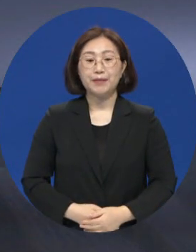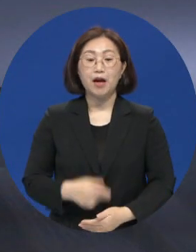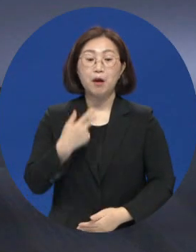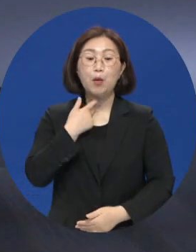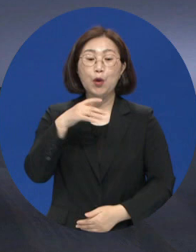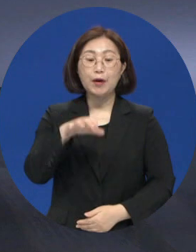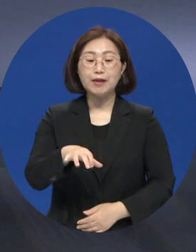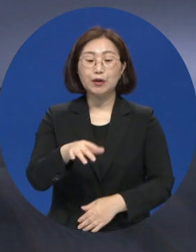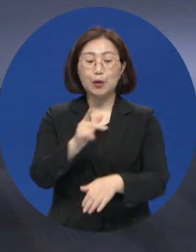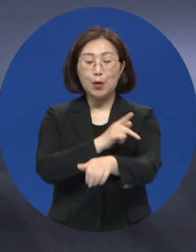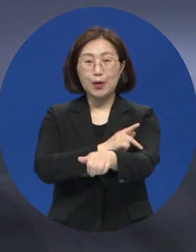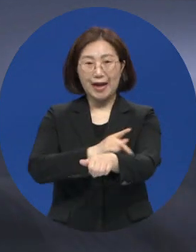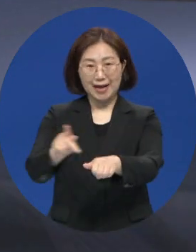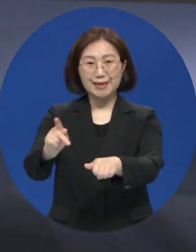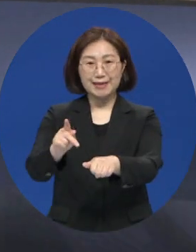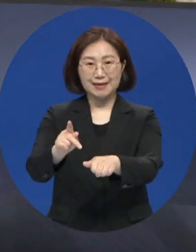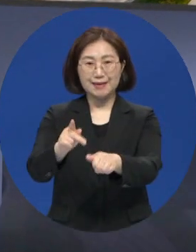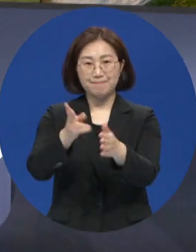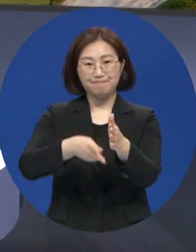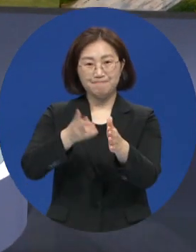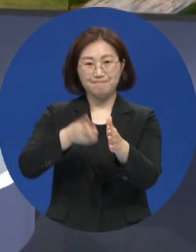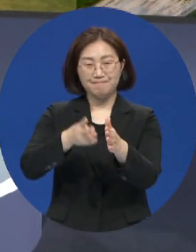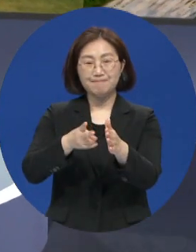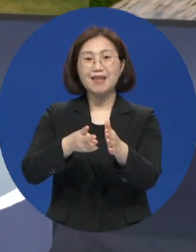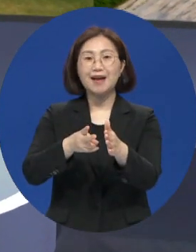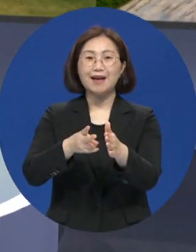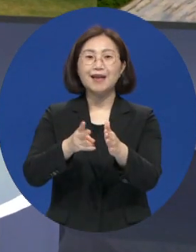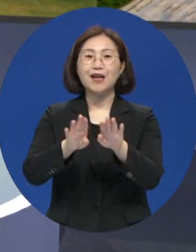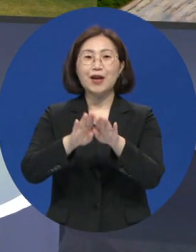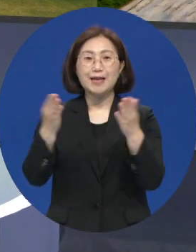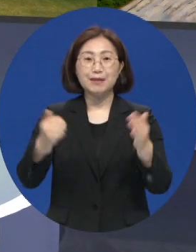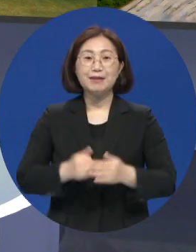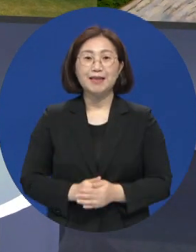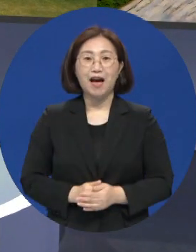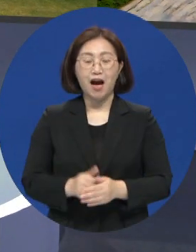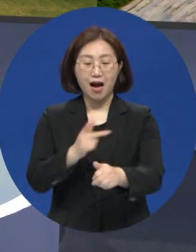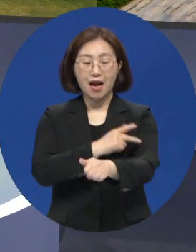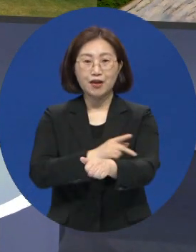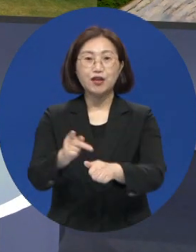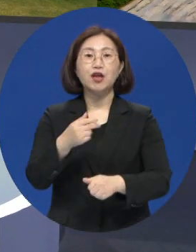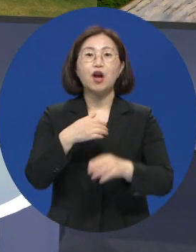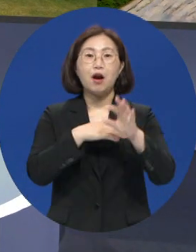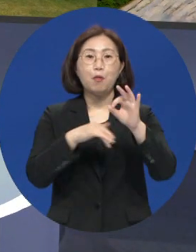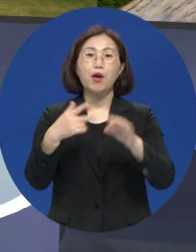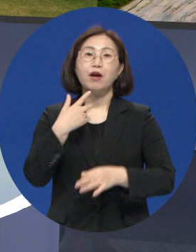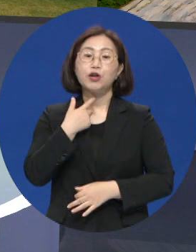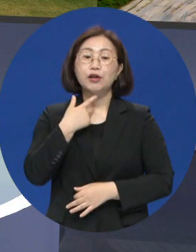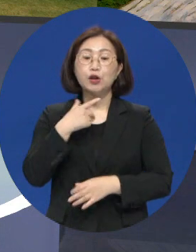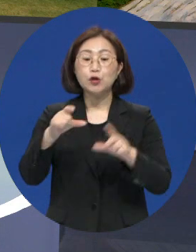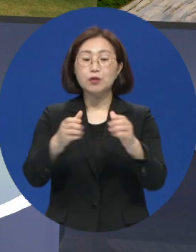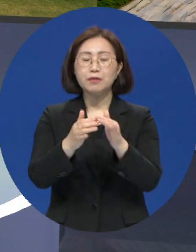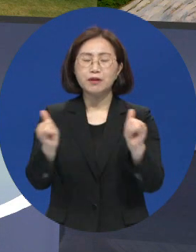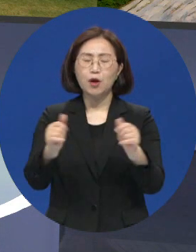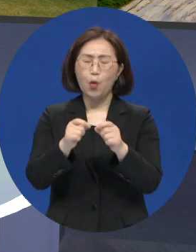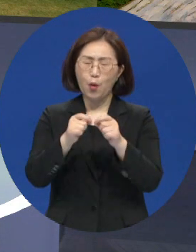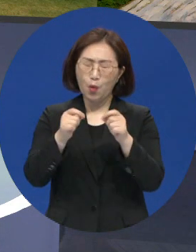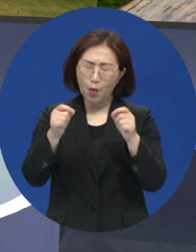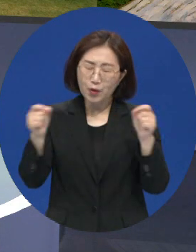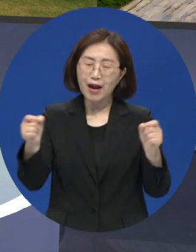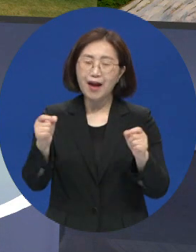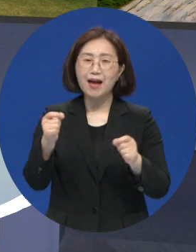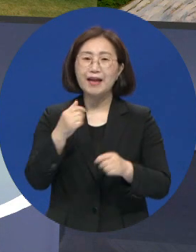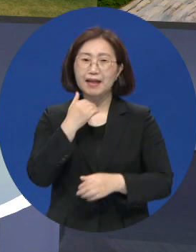보령 에서도 케이트 시대를 열겠습니다 ktx 는 보령 서천 주민들의 오랜 숙원사업인